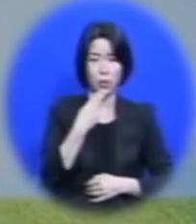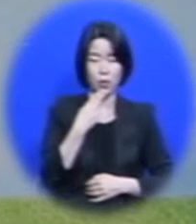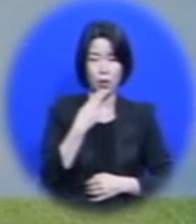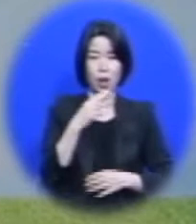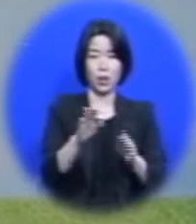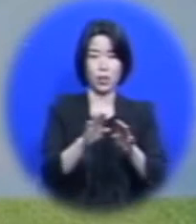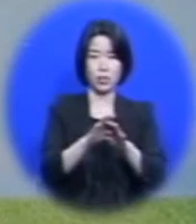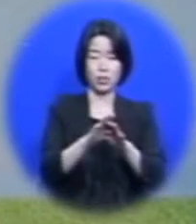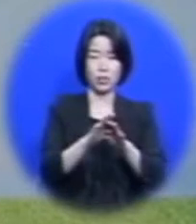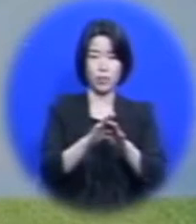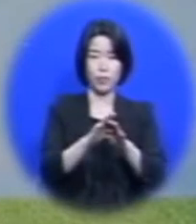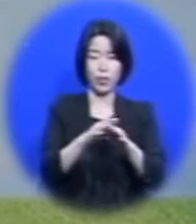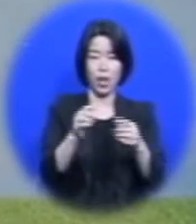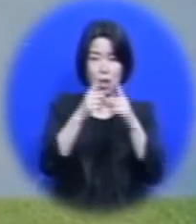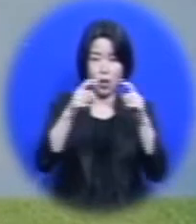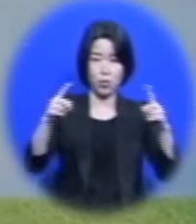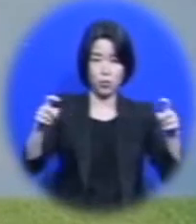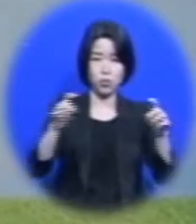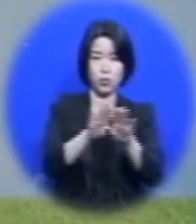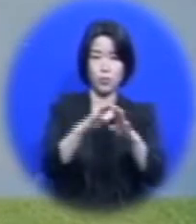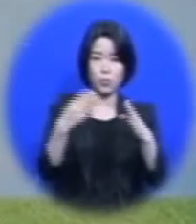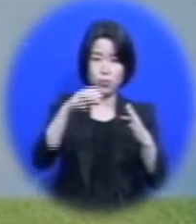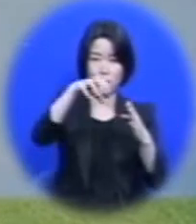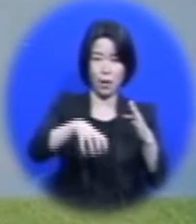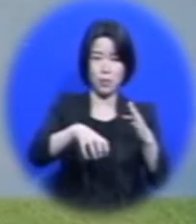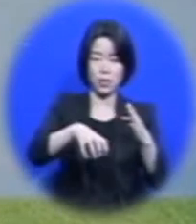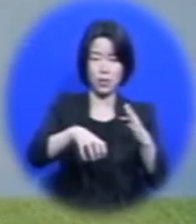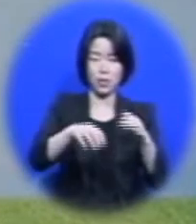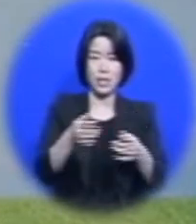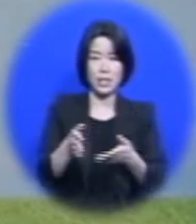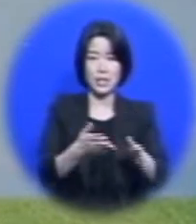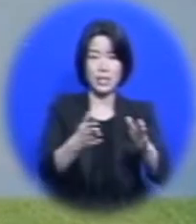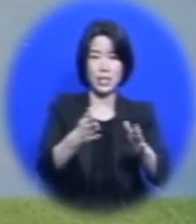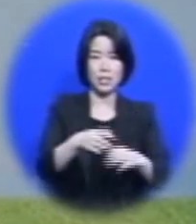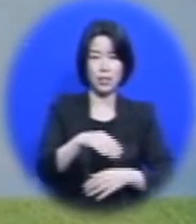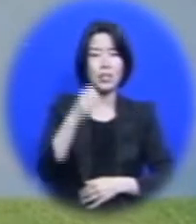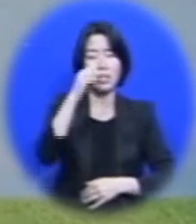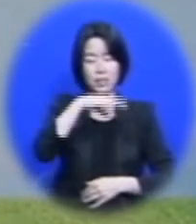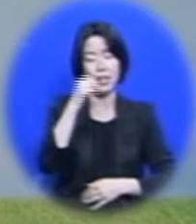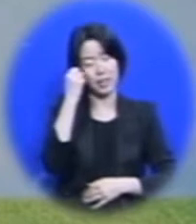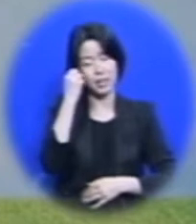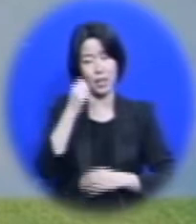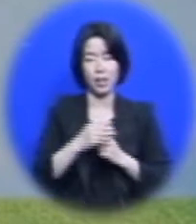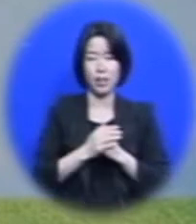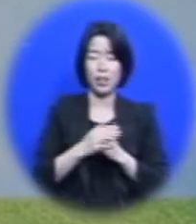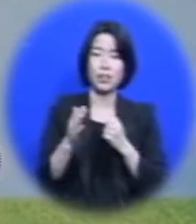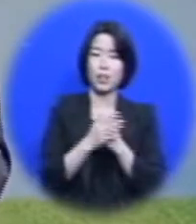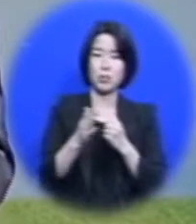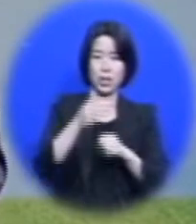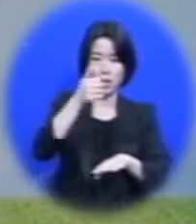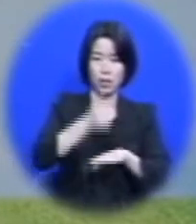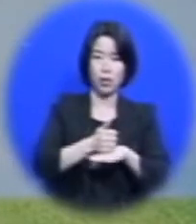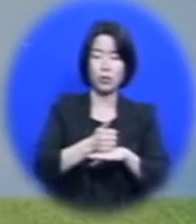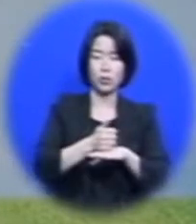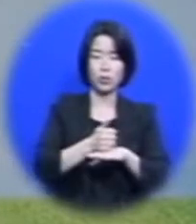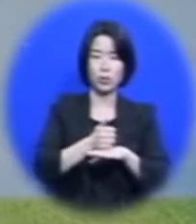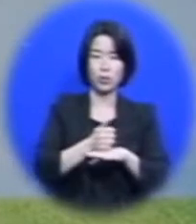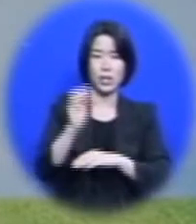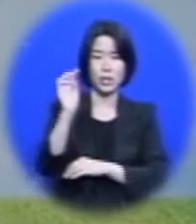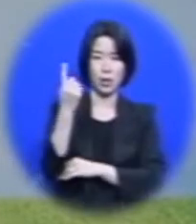문 그 궁 문 앞에서 노숙을 합니다. 결국은 다윗이 요압